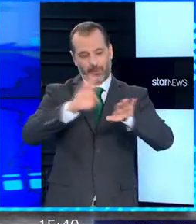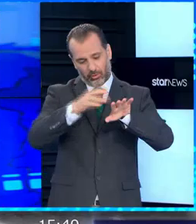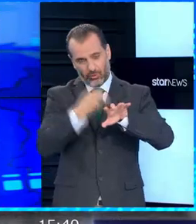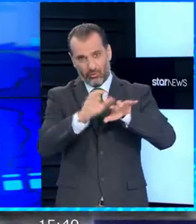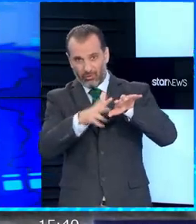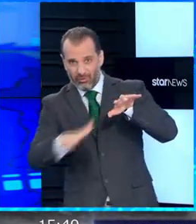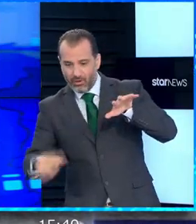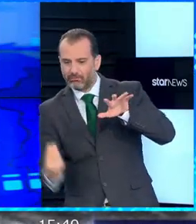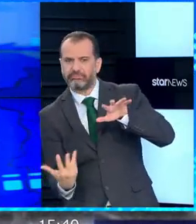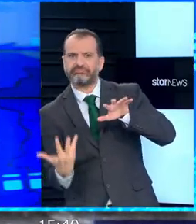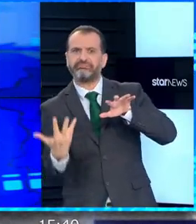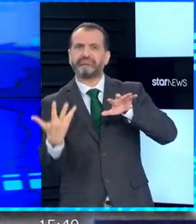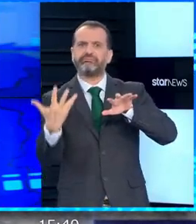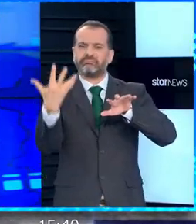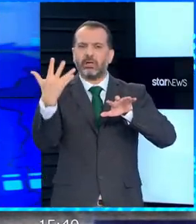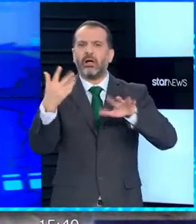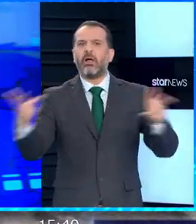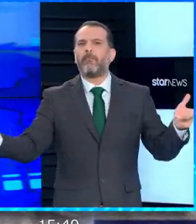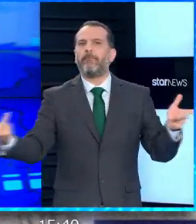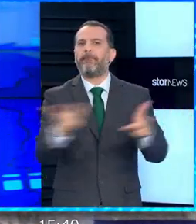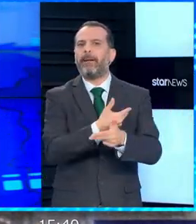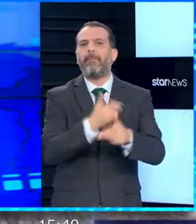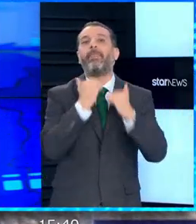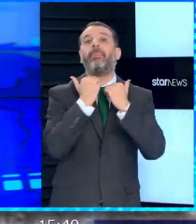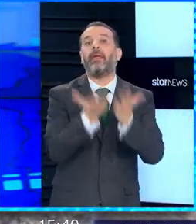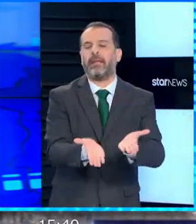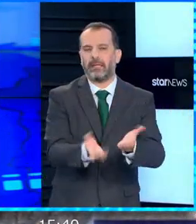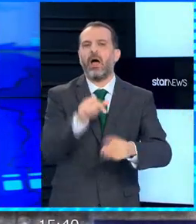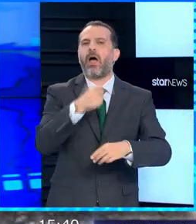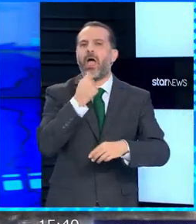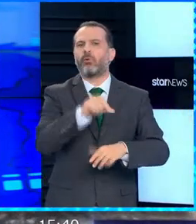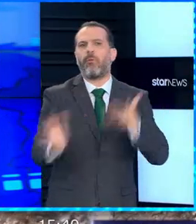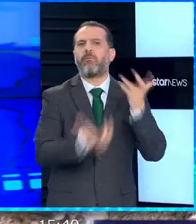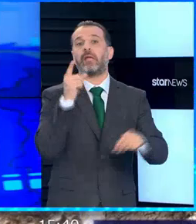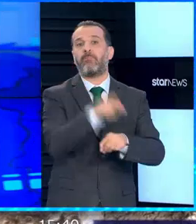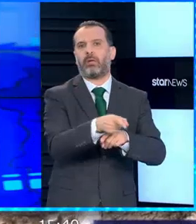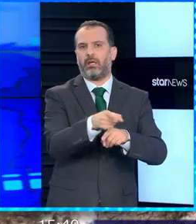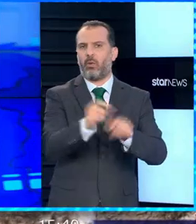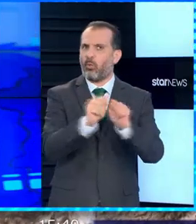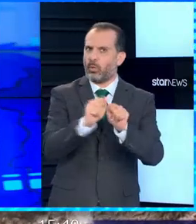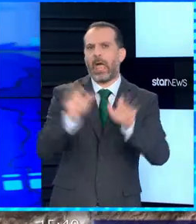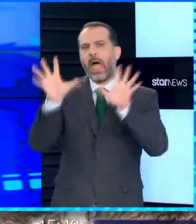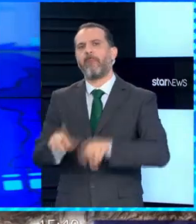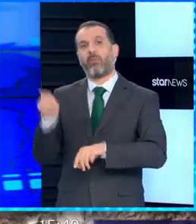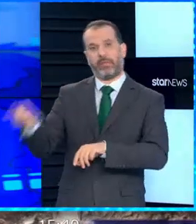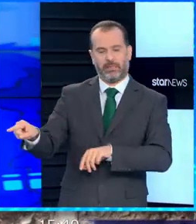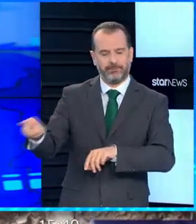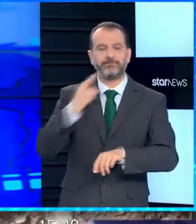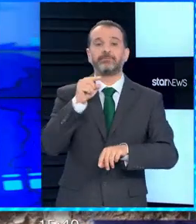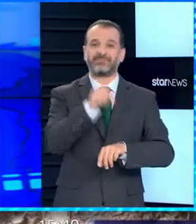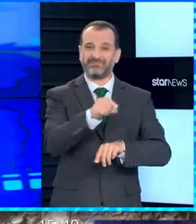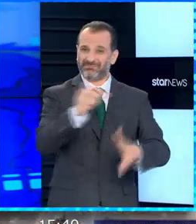στρατοπέδου, με αποτέλεσμα να είναι πολύ μικρή η αντιπυρική ζώνη γύρω από τις αποθήκες. Να σου πω τέλος ότι στο πόρισμα επισημαίνεται ότι η